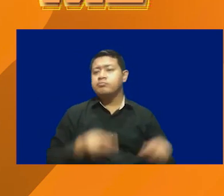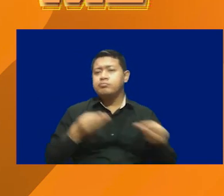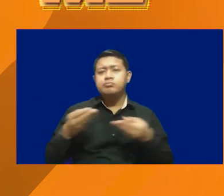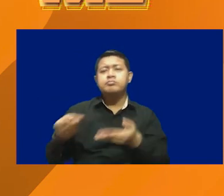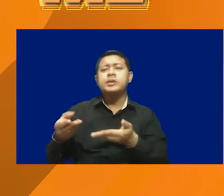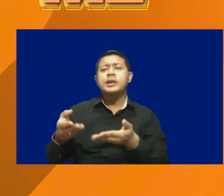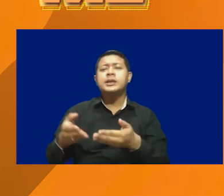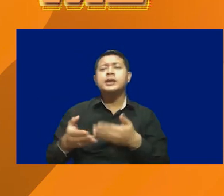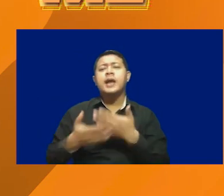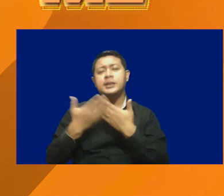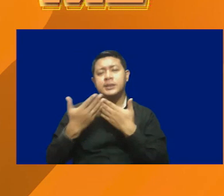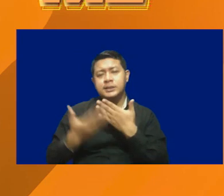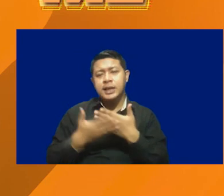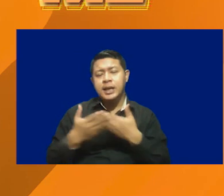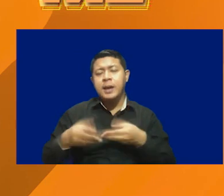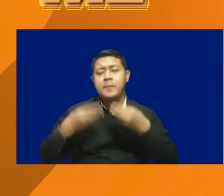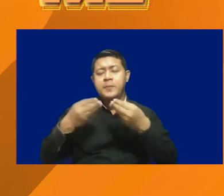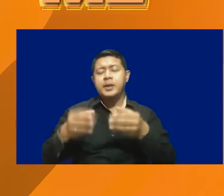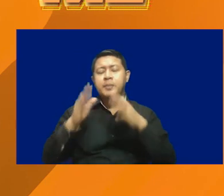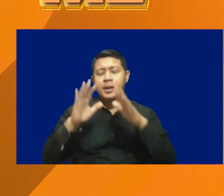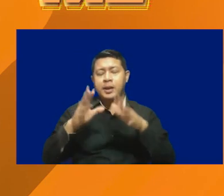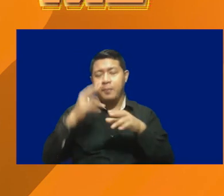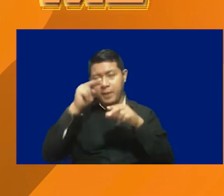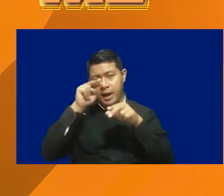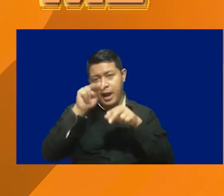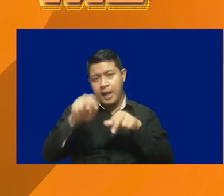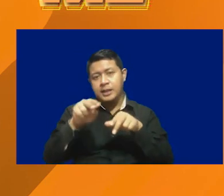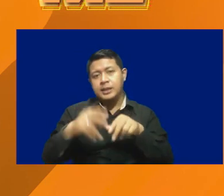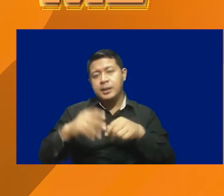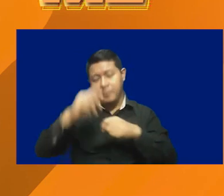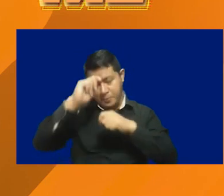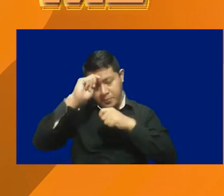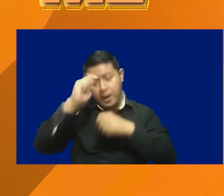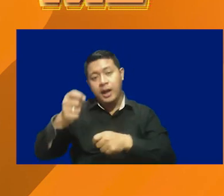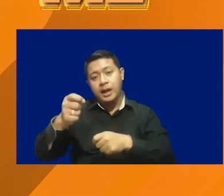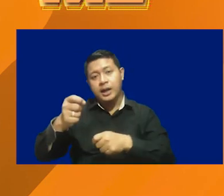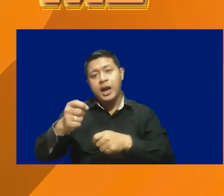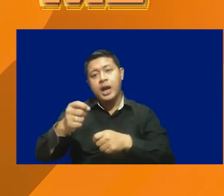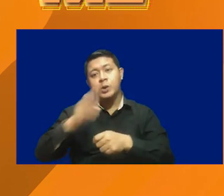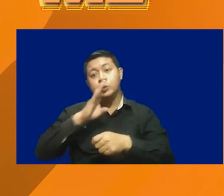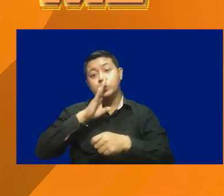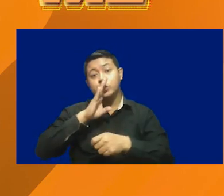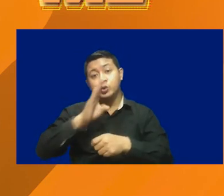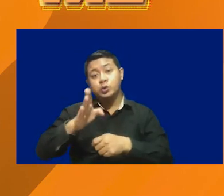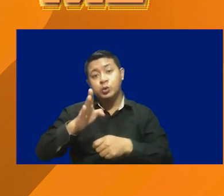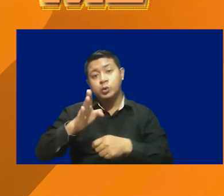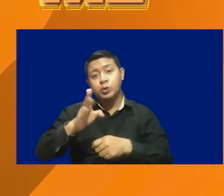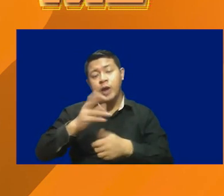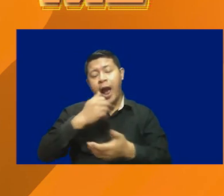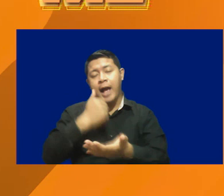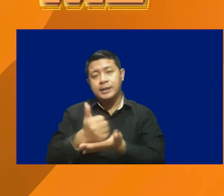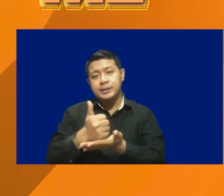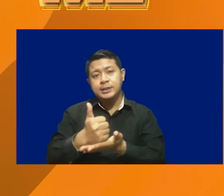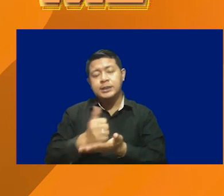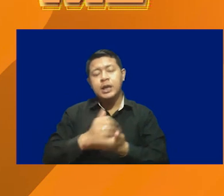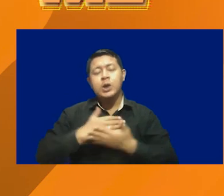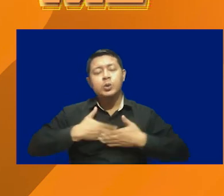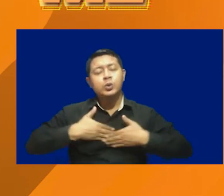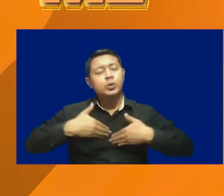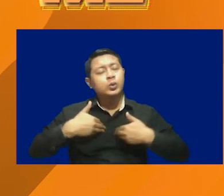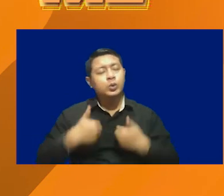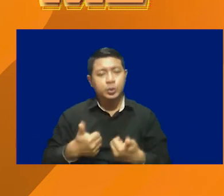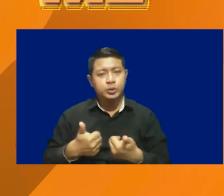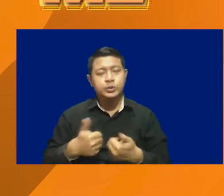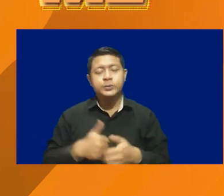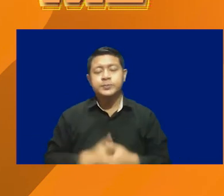Bagaimana solusinya? Berilah kasih sayang, berilah banyak perhatian, berilah penghargaan yang jujur,